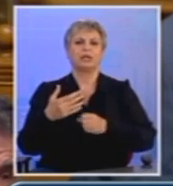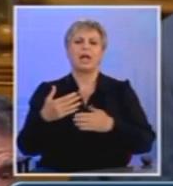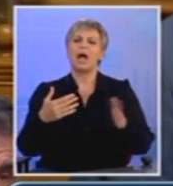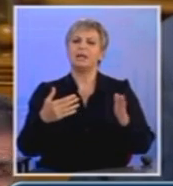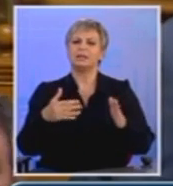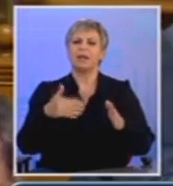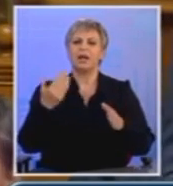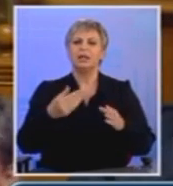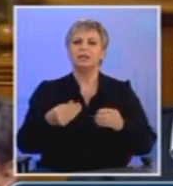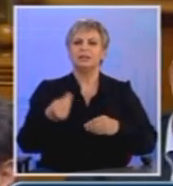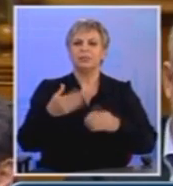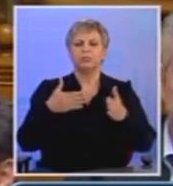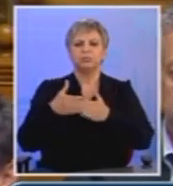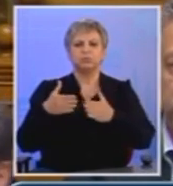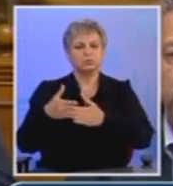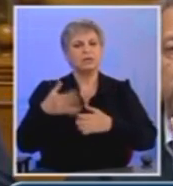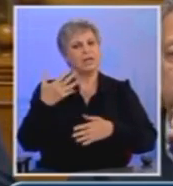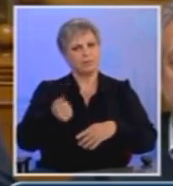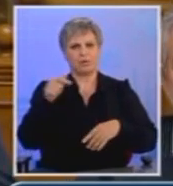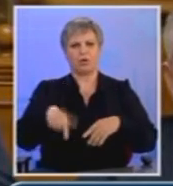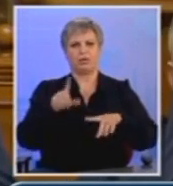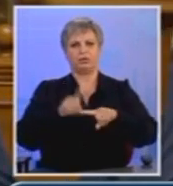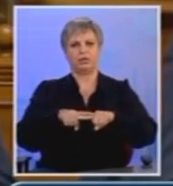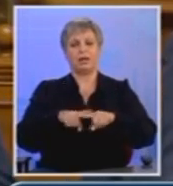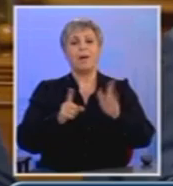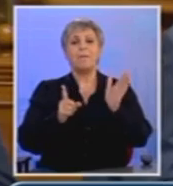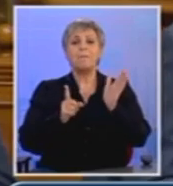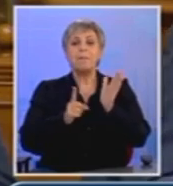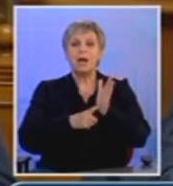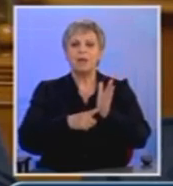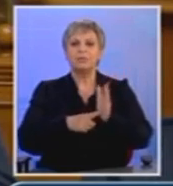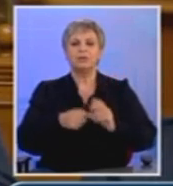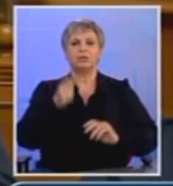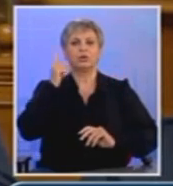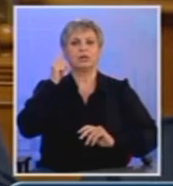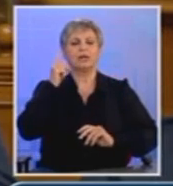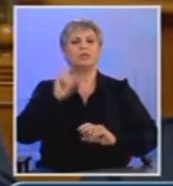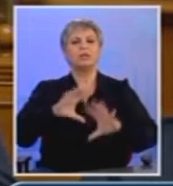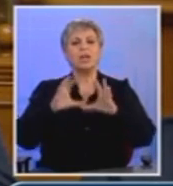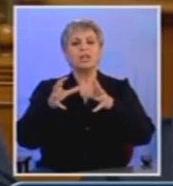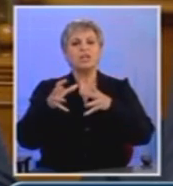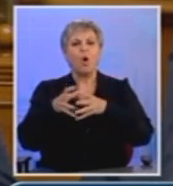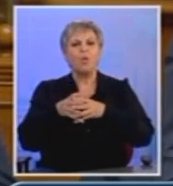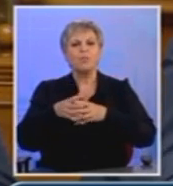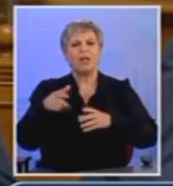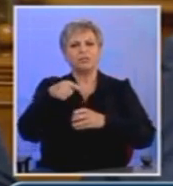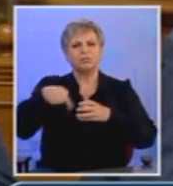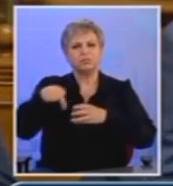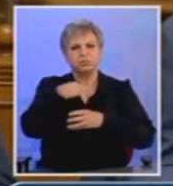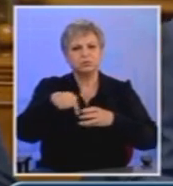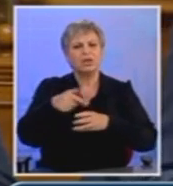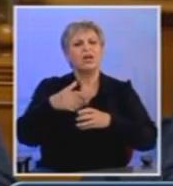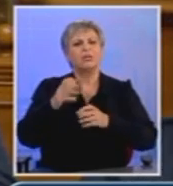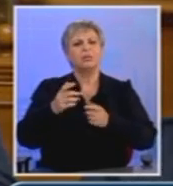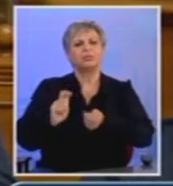και εδώ πρέπει να δώσουμε τη μάχη είναι οι δυνάμεις της ολιγαρχίας των καρτέλ των κρατικοδίαιτων